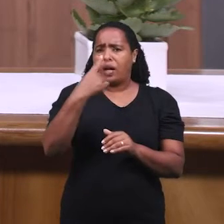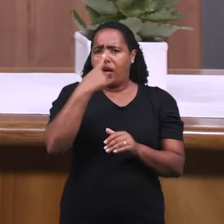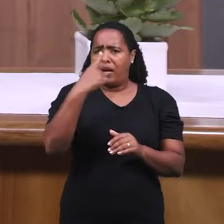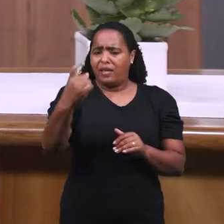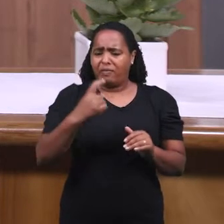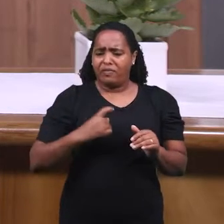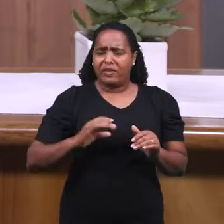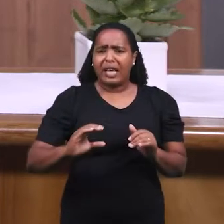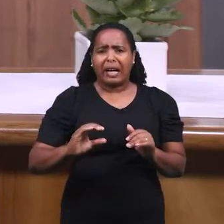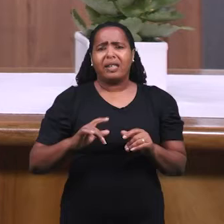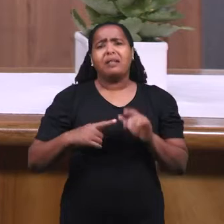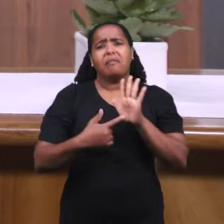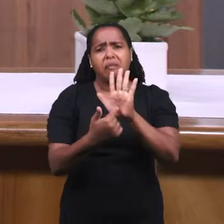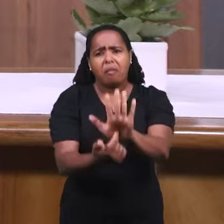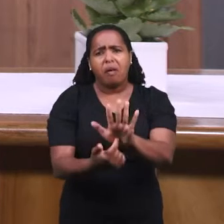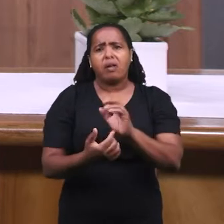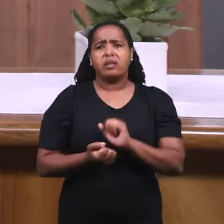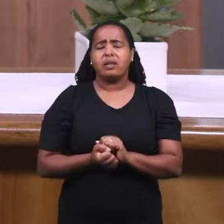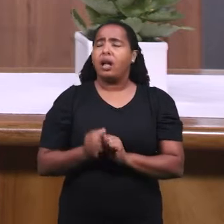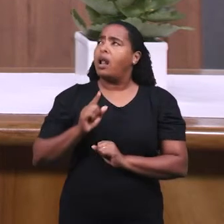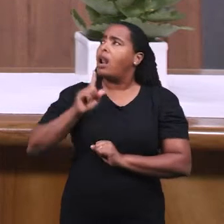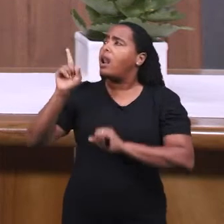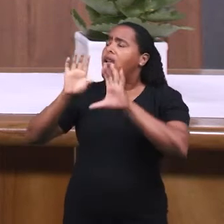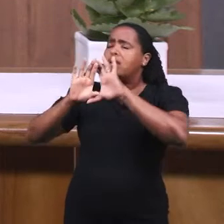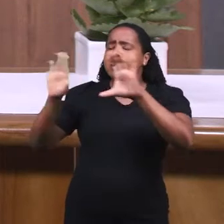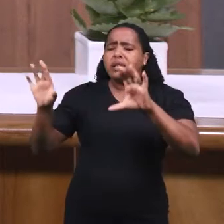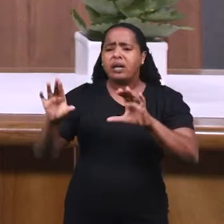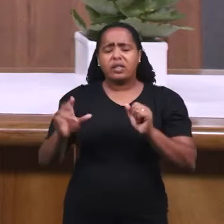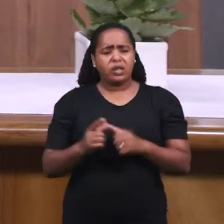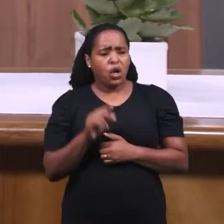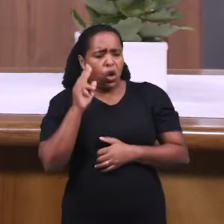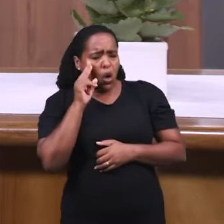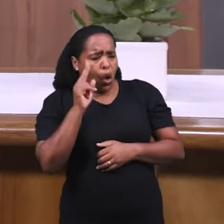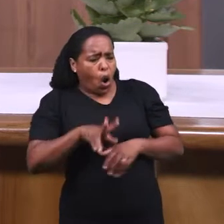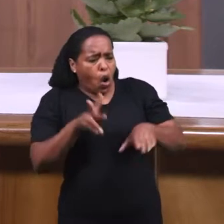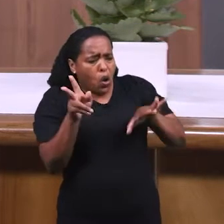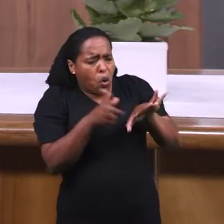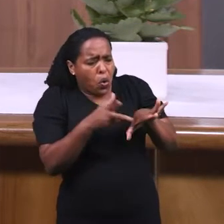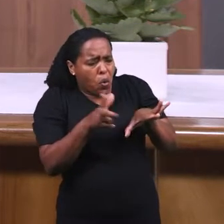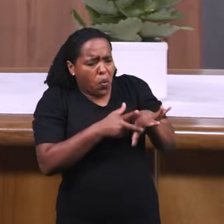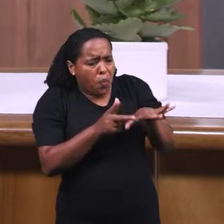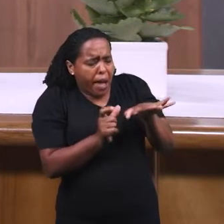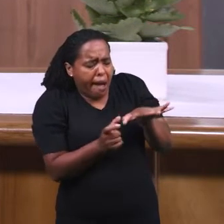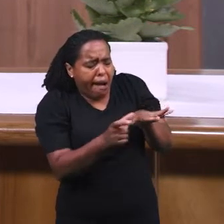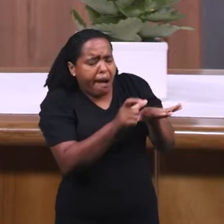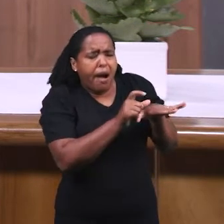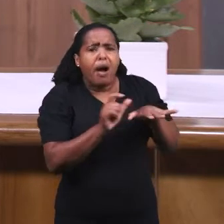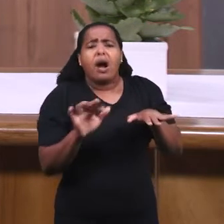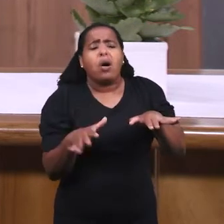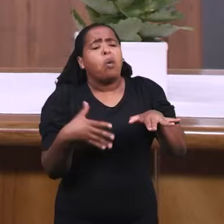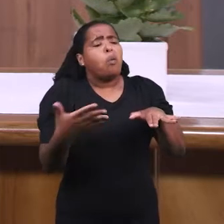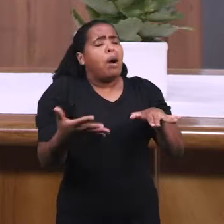об этом, как будто разговор вечности, когда спрашивают, что это за раны